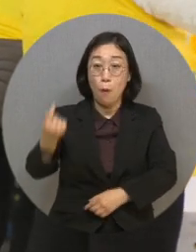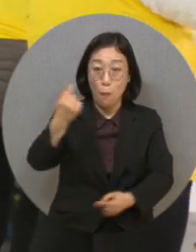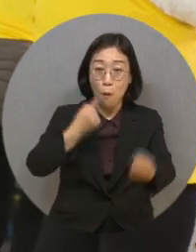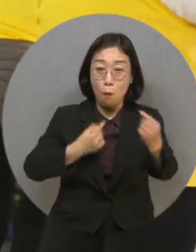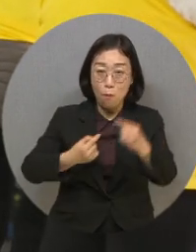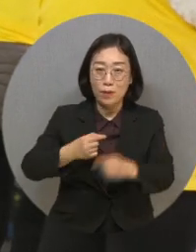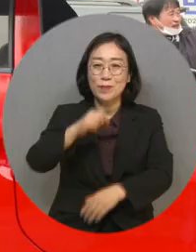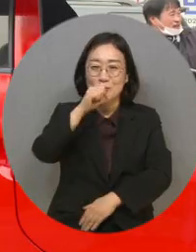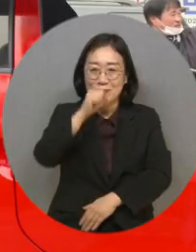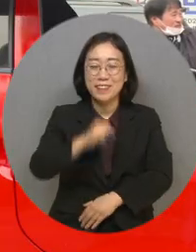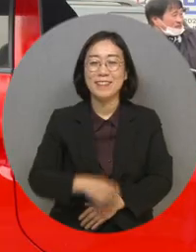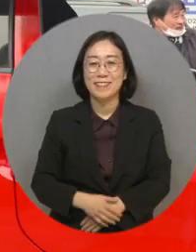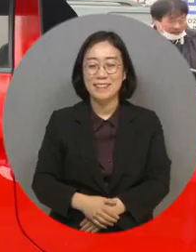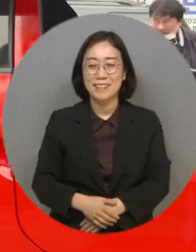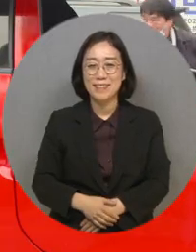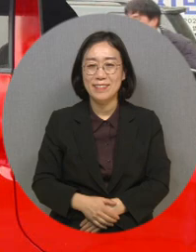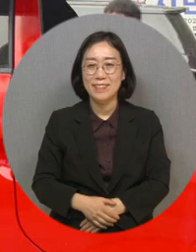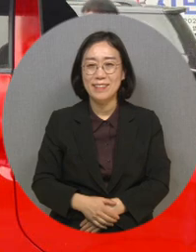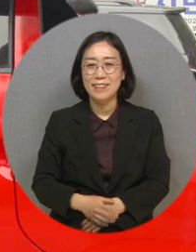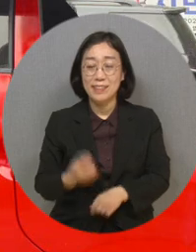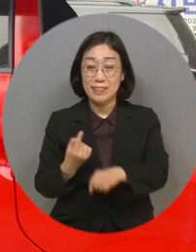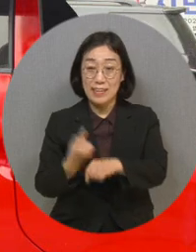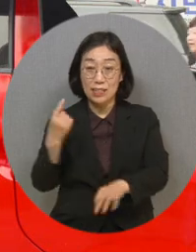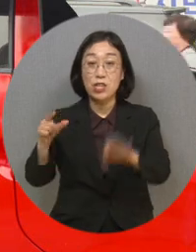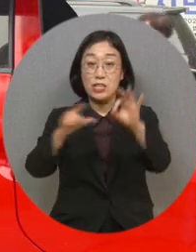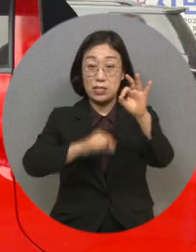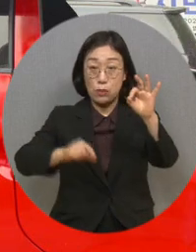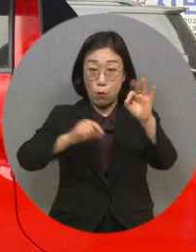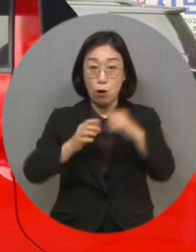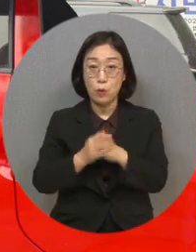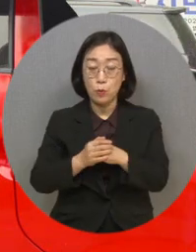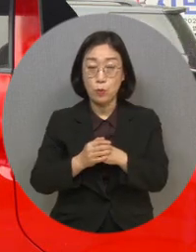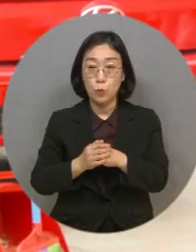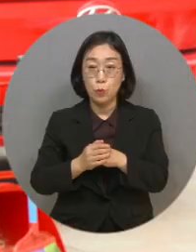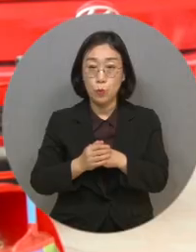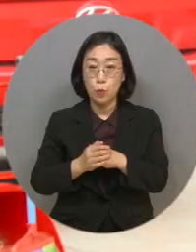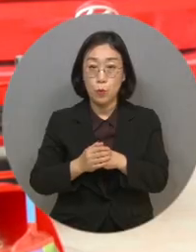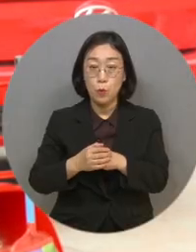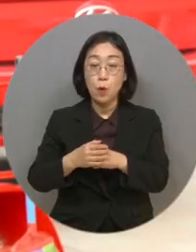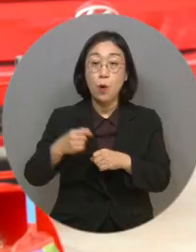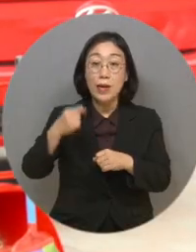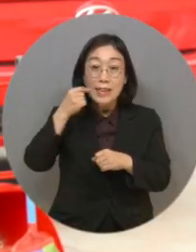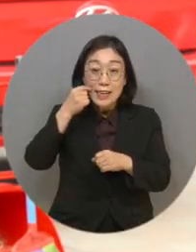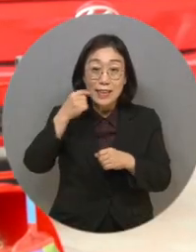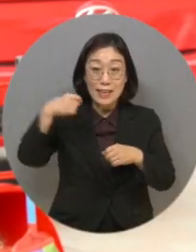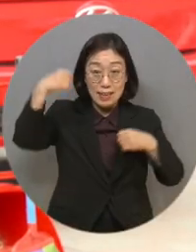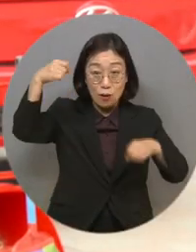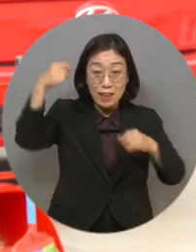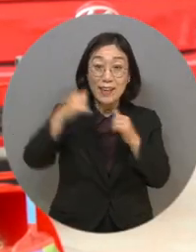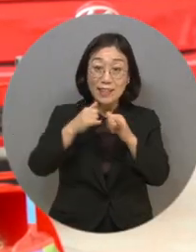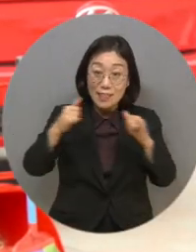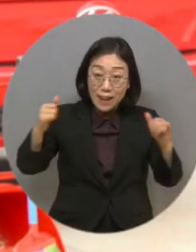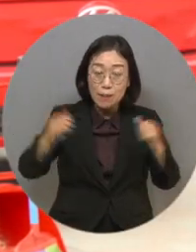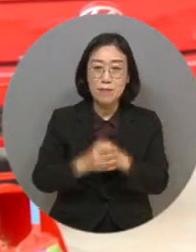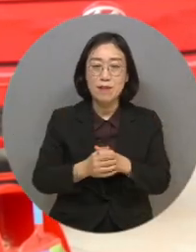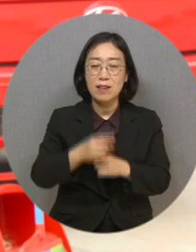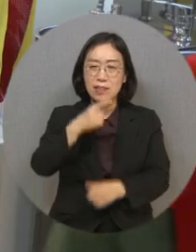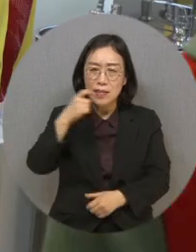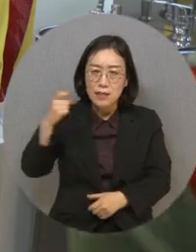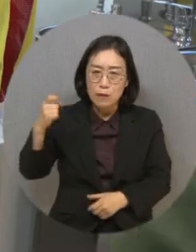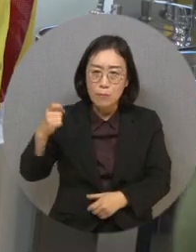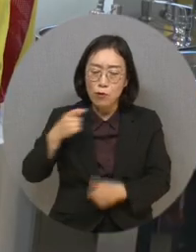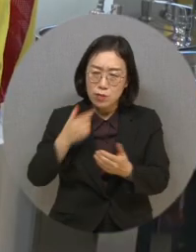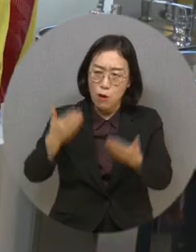주셨으면 고맙겠습니다. 지난해 10월 OK조와 연예인 봉사단의 안양평촌역에서 사랑의 짜장 나눔 봉사를 하는 모습에 감동을